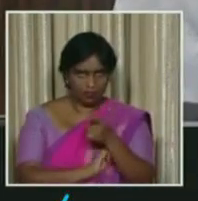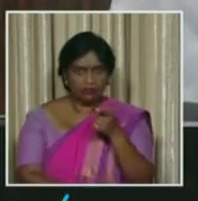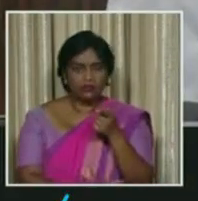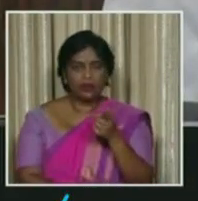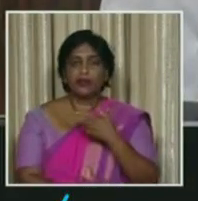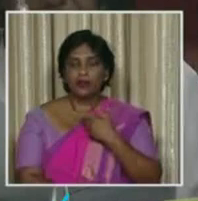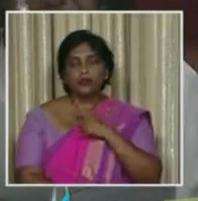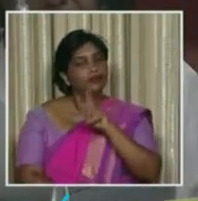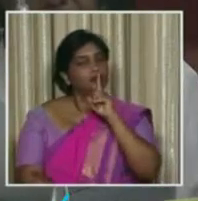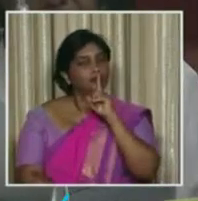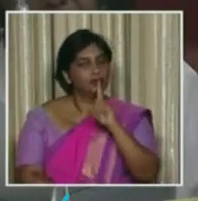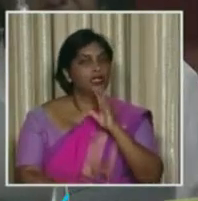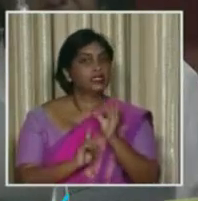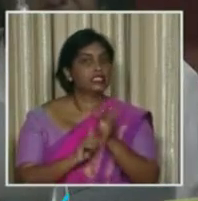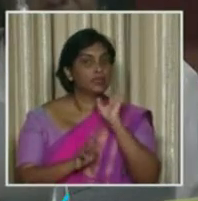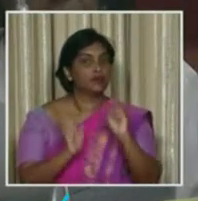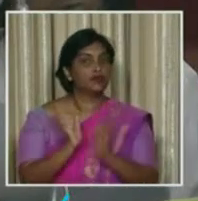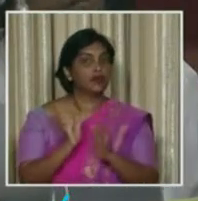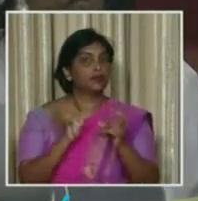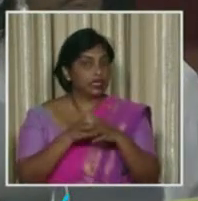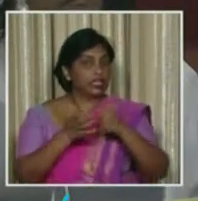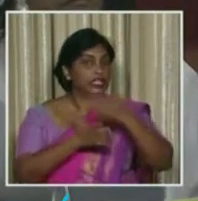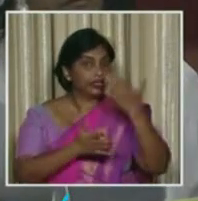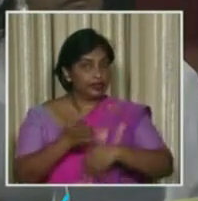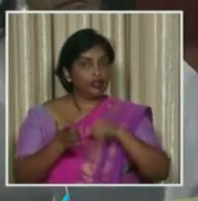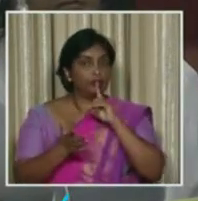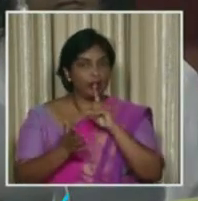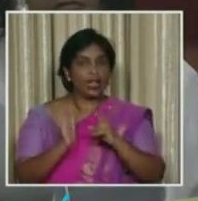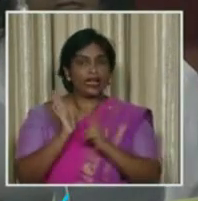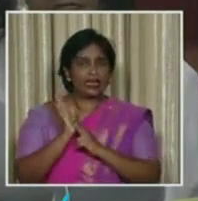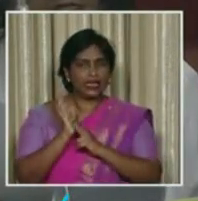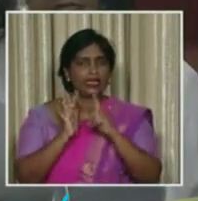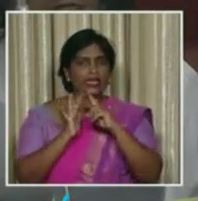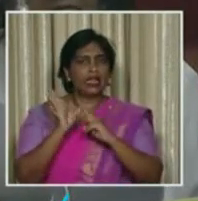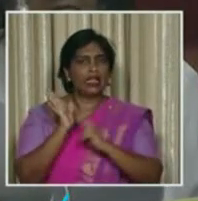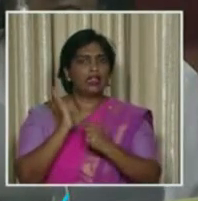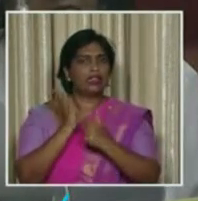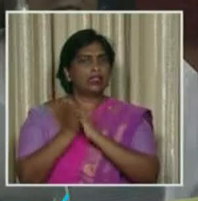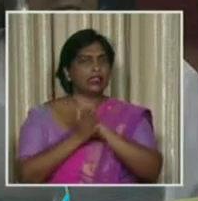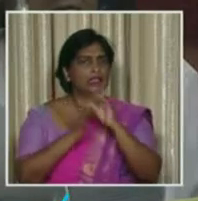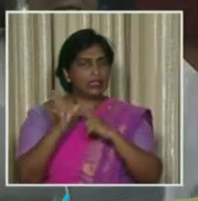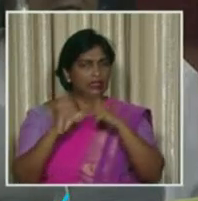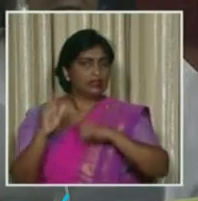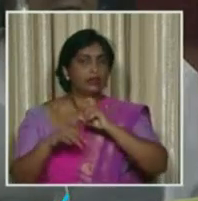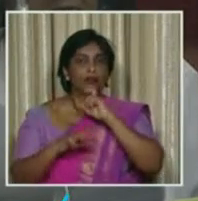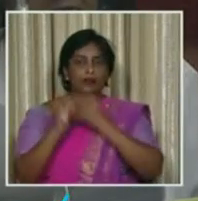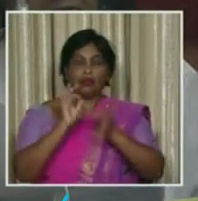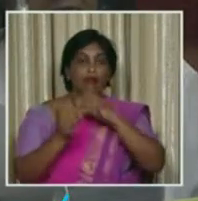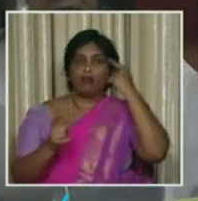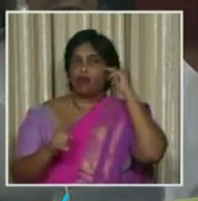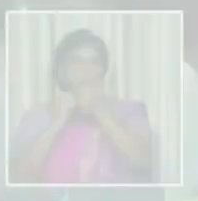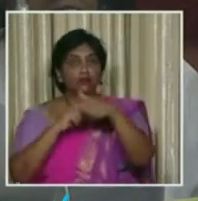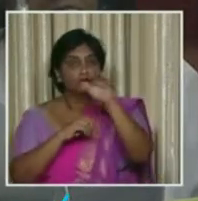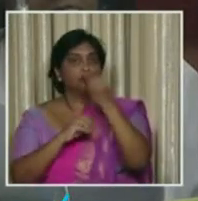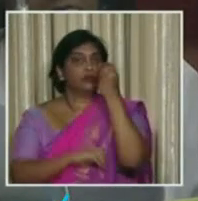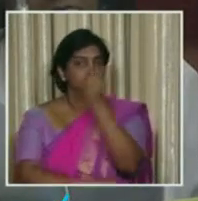මම කියන්නේ ජනාධිපති කොමිෂන් වාර්තාවේ කියලා තියෙනවා විලන්ත ජයවන්දට වහාම නඩු දාන්න කියලා. නමුත් වැඩ දාලේ නැහැ. ඔහුට උසස් වීම